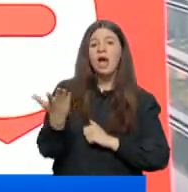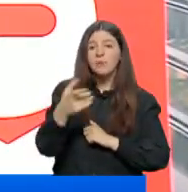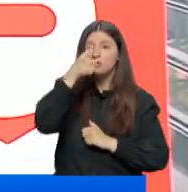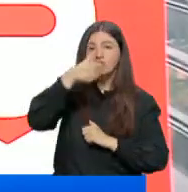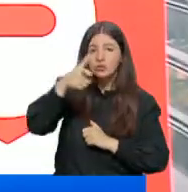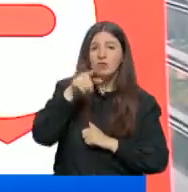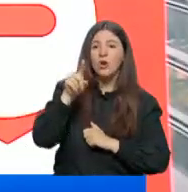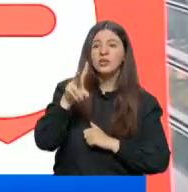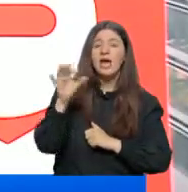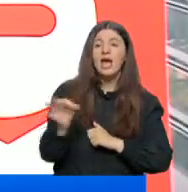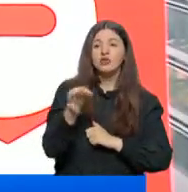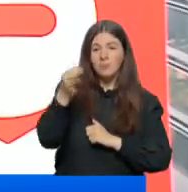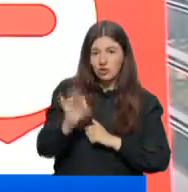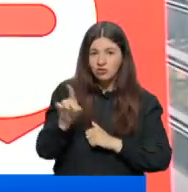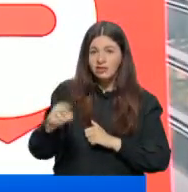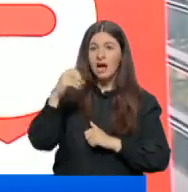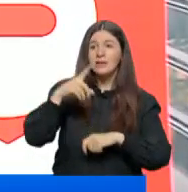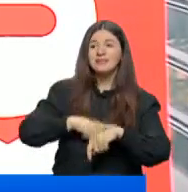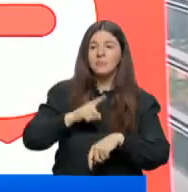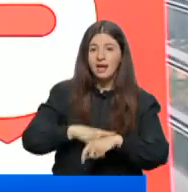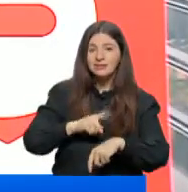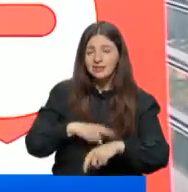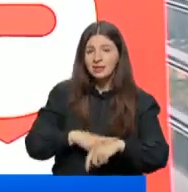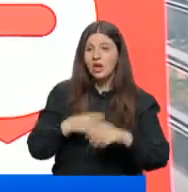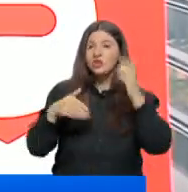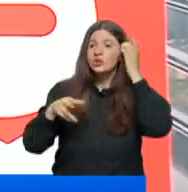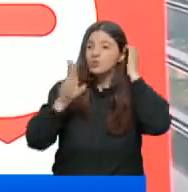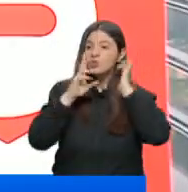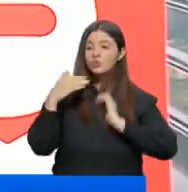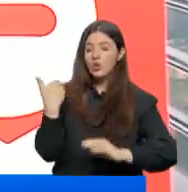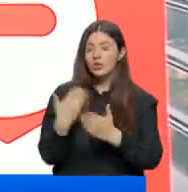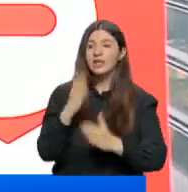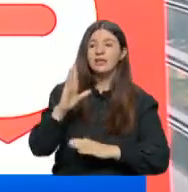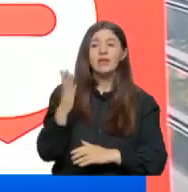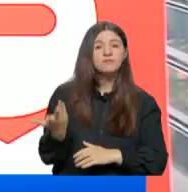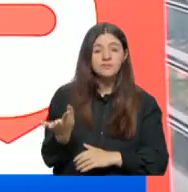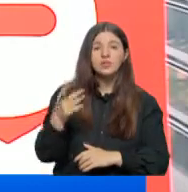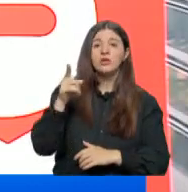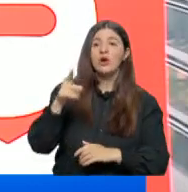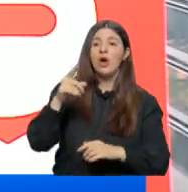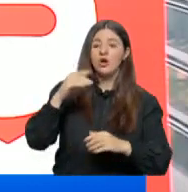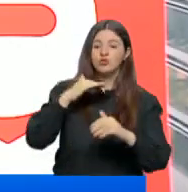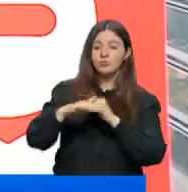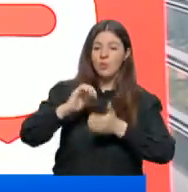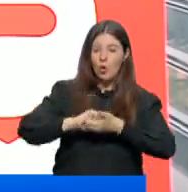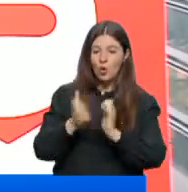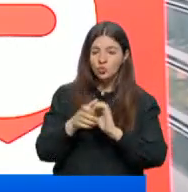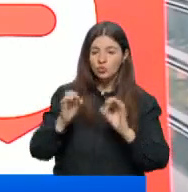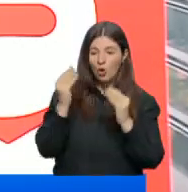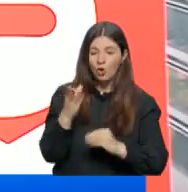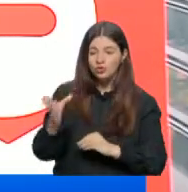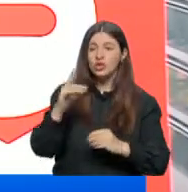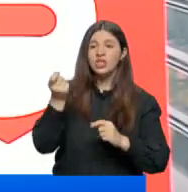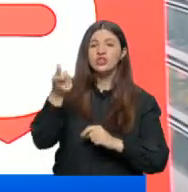Türkiye'de 12 Eylül'le başlayan AKP döneminde de sonuna kadar götürülen şey halkın örgütsüzleştirilmesi oldu,